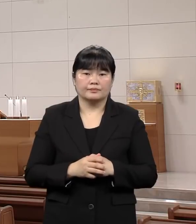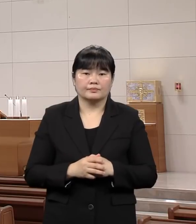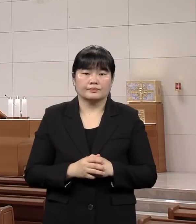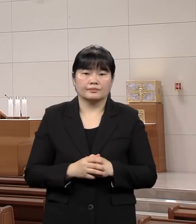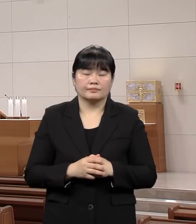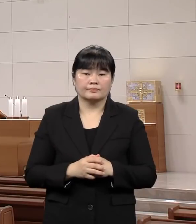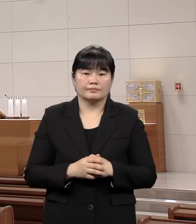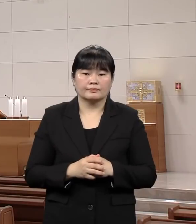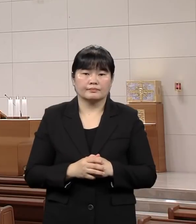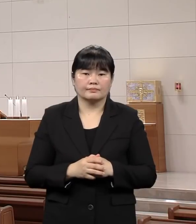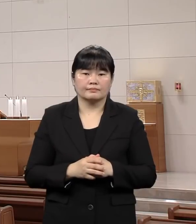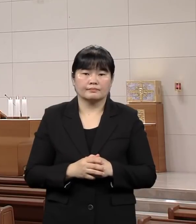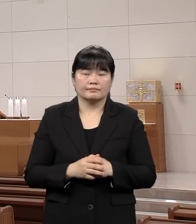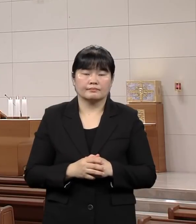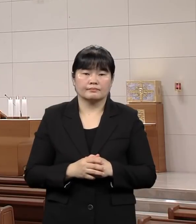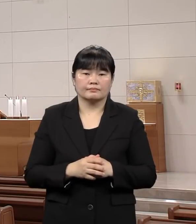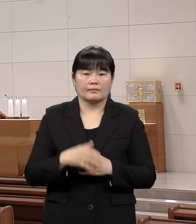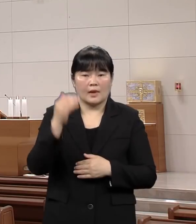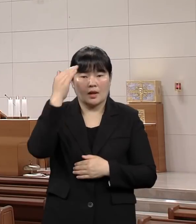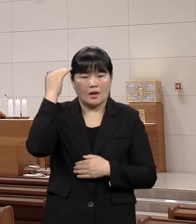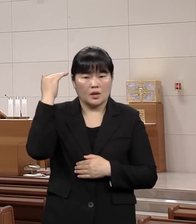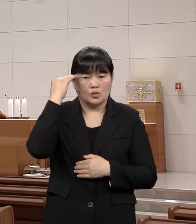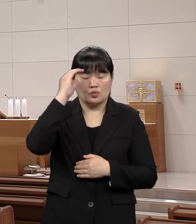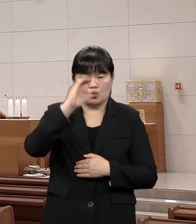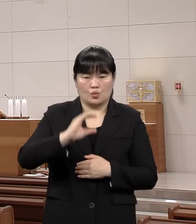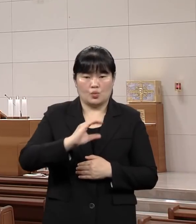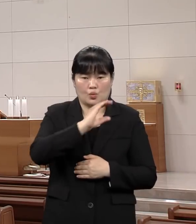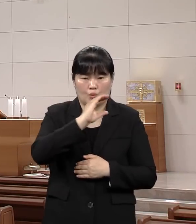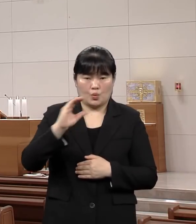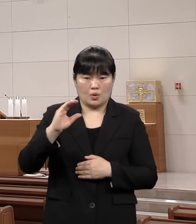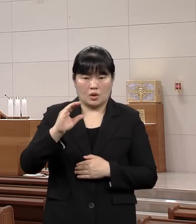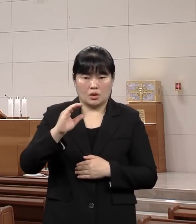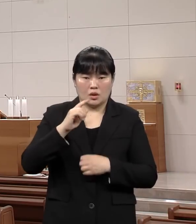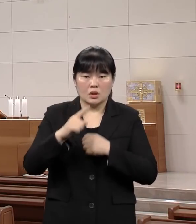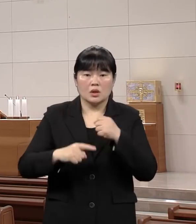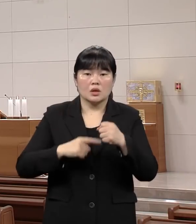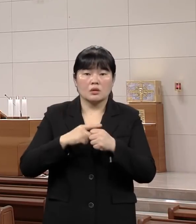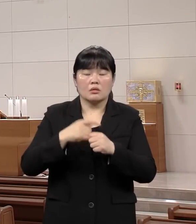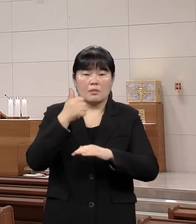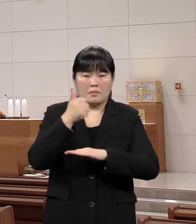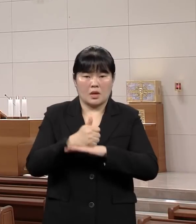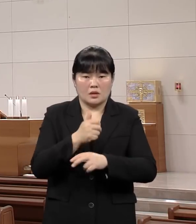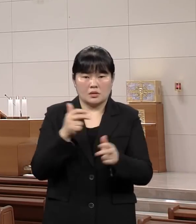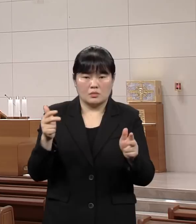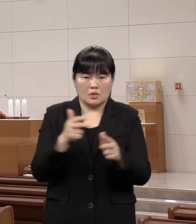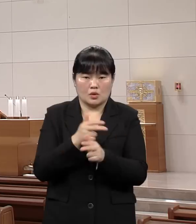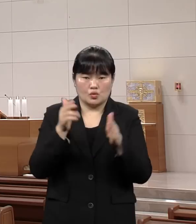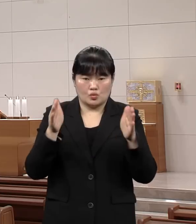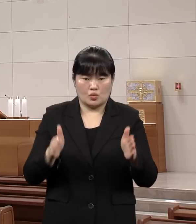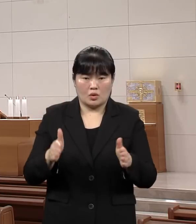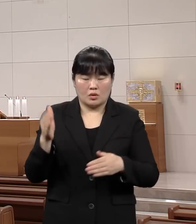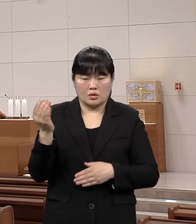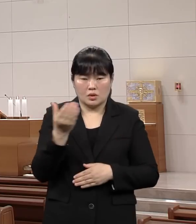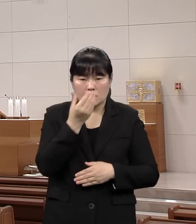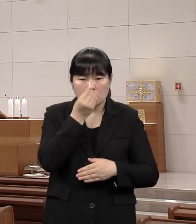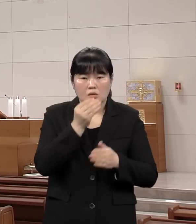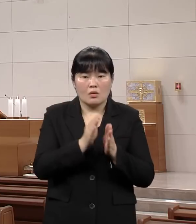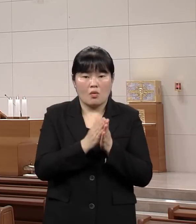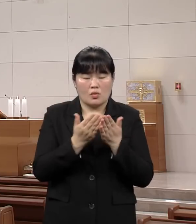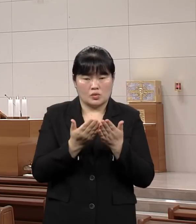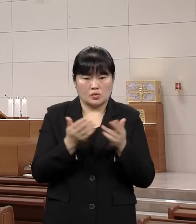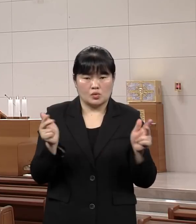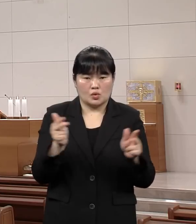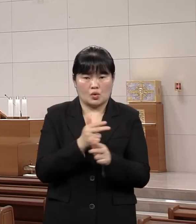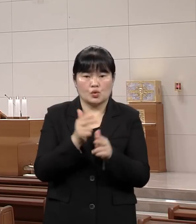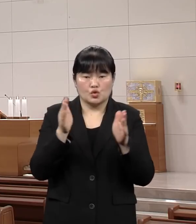그런 의미에서 한국 천주교회가 교우들에게 신자 여러분 모두에게 연중